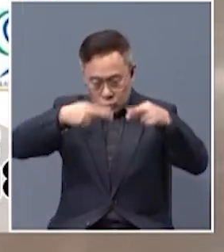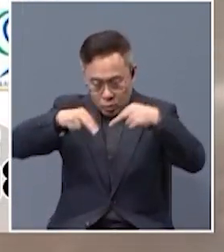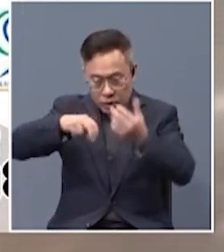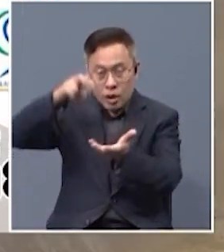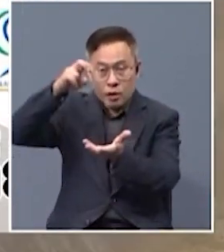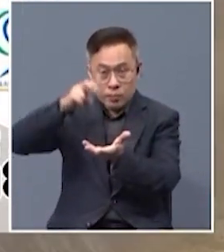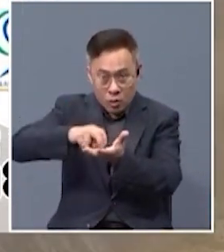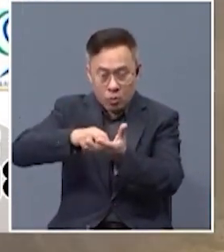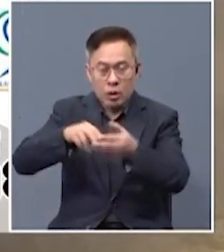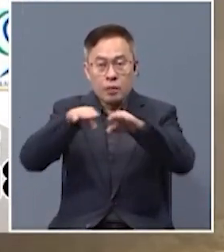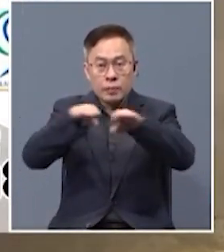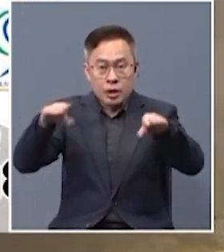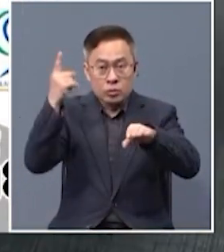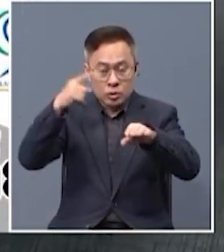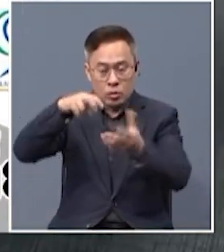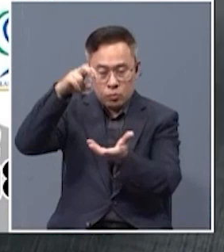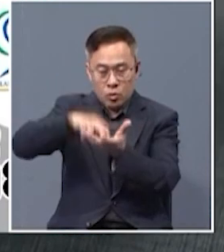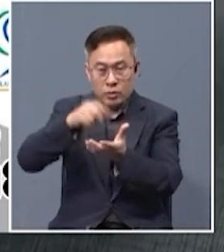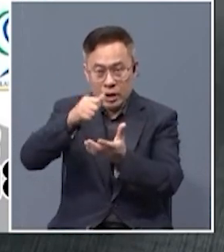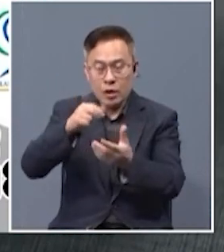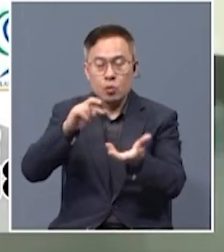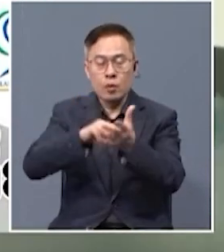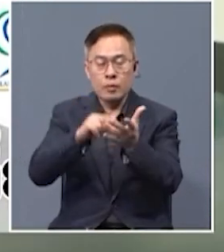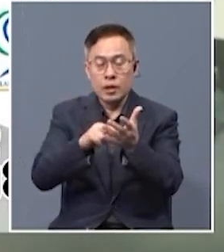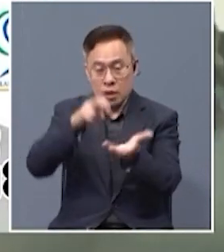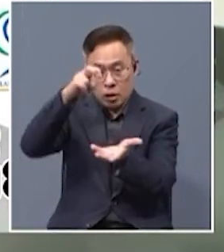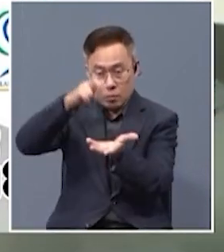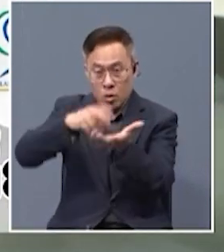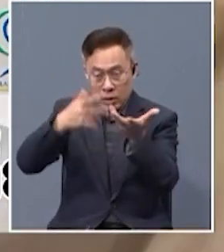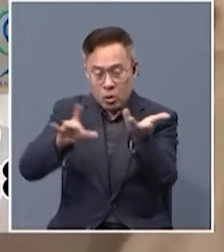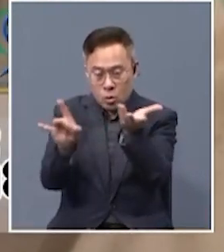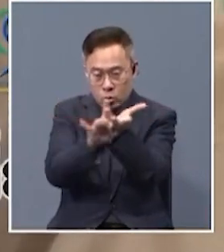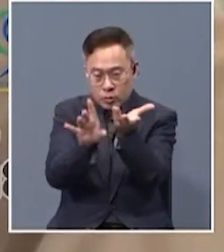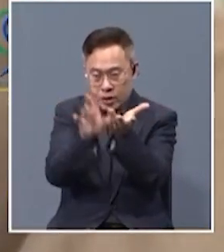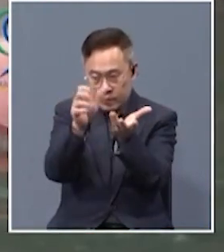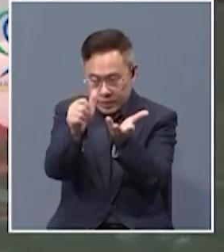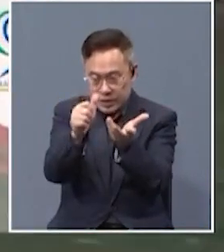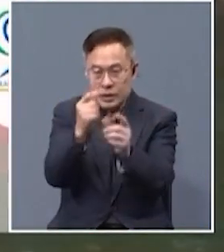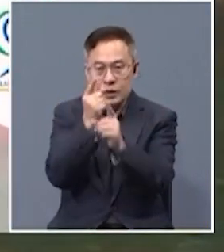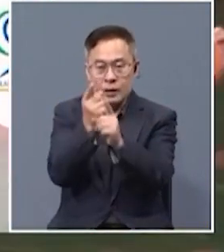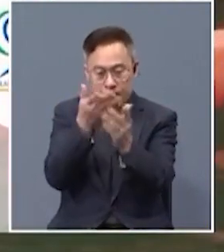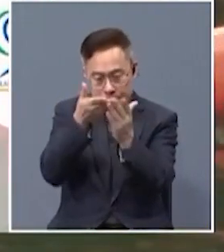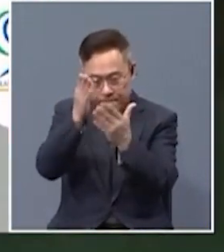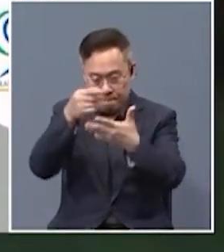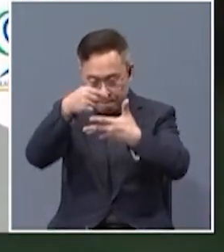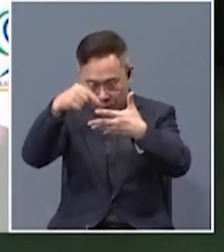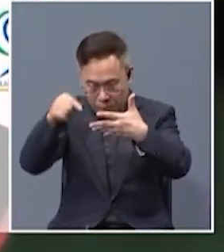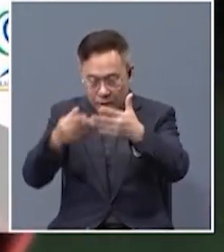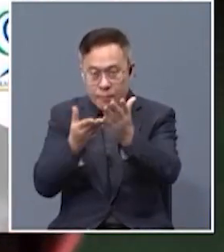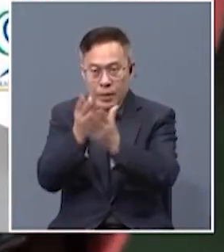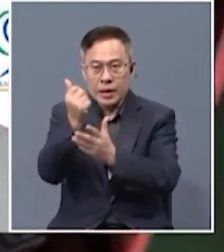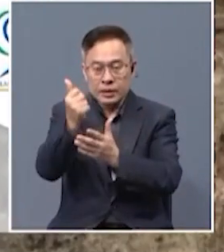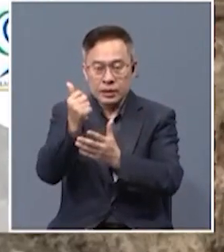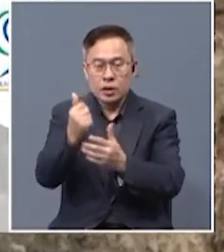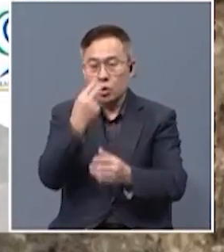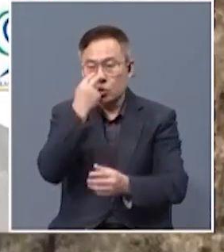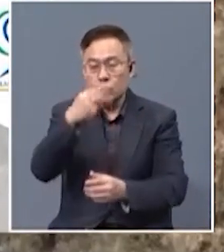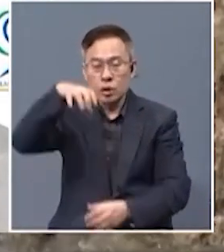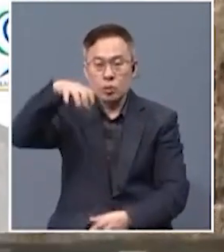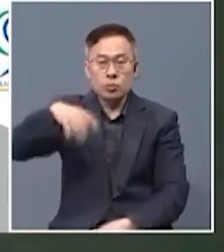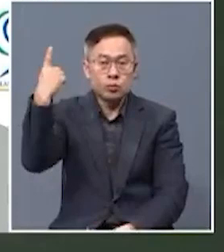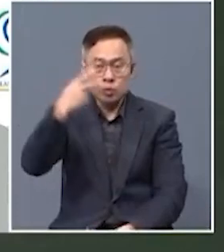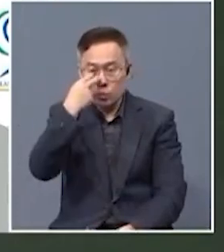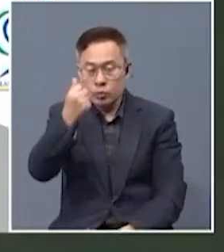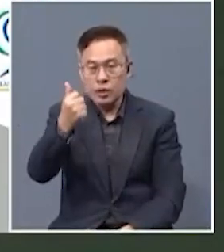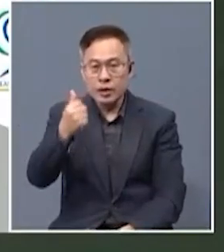ฐานการท่องเที่ยวไทยซึ่งเป็นการรับรองถึงคุณภาพก็สามารถติดต่อได้ที่กรมการท่องเที่ยวได้จากช่องทางเดียวกันนะคะ